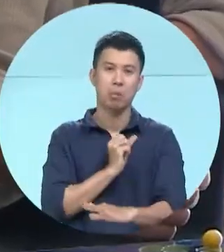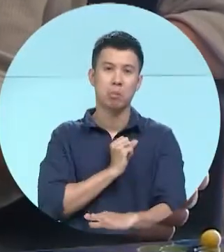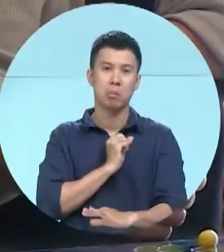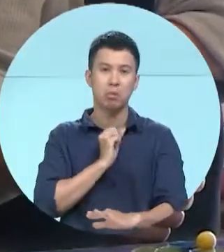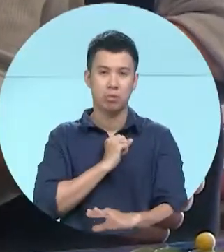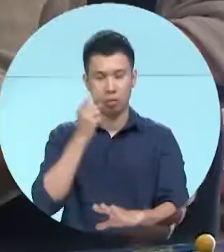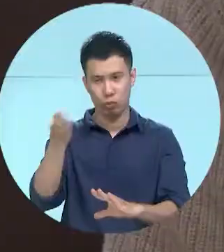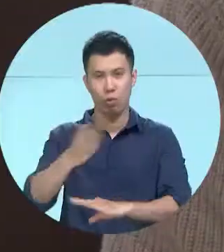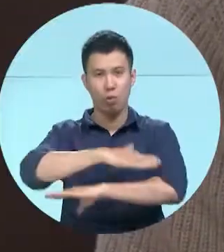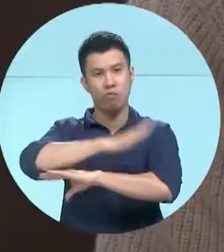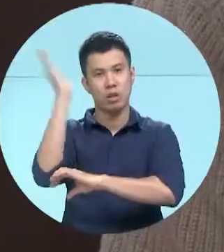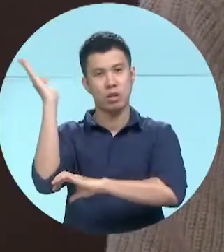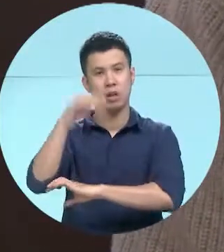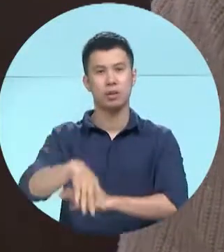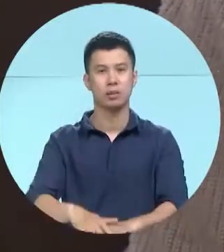phát triển như bất kỳ ai.